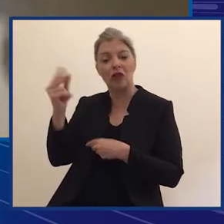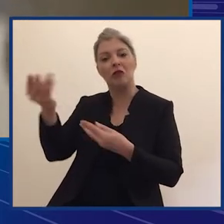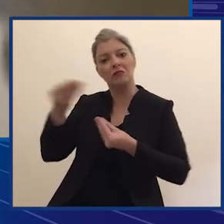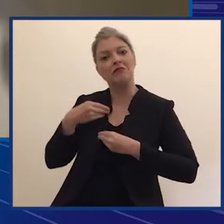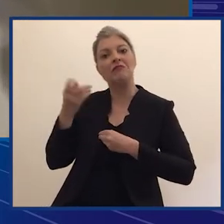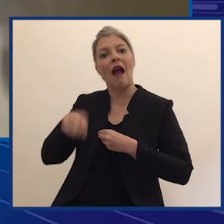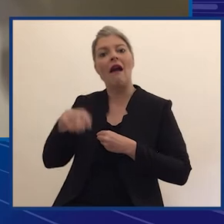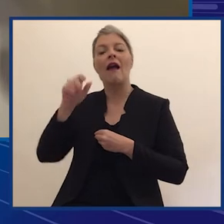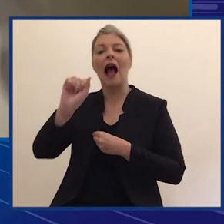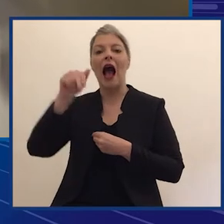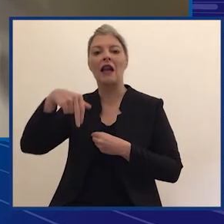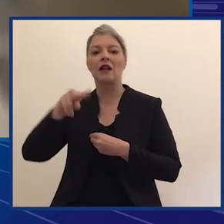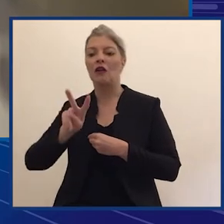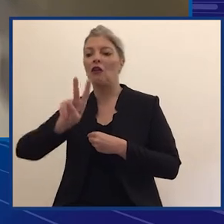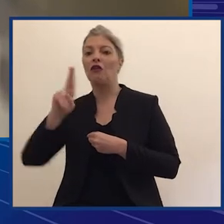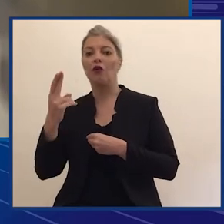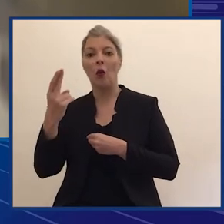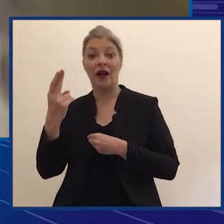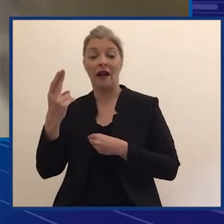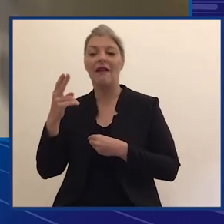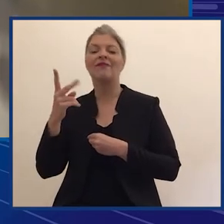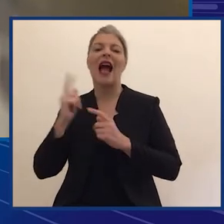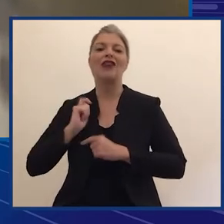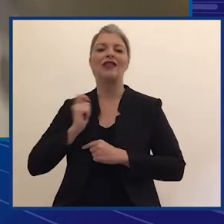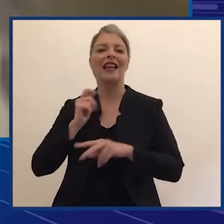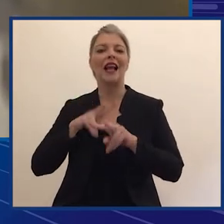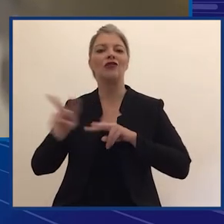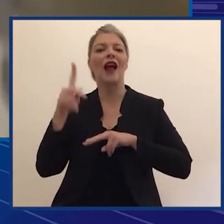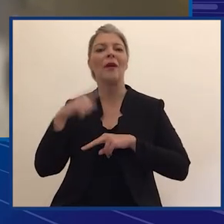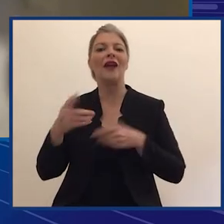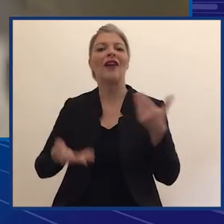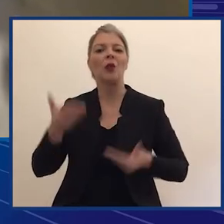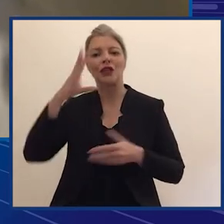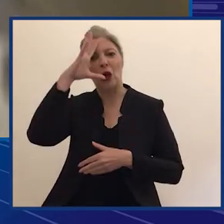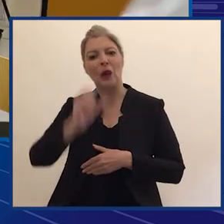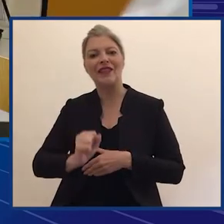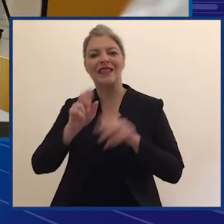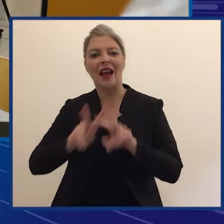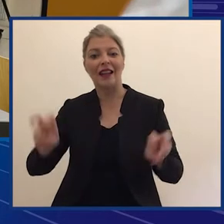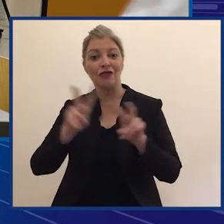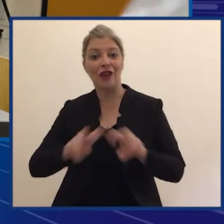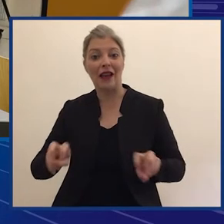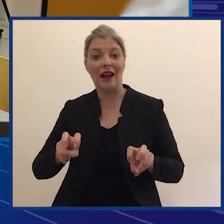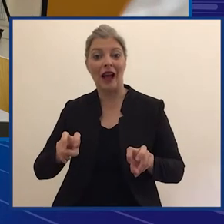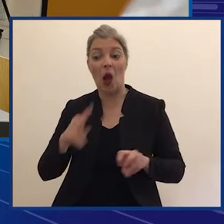dall'ANVUR, l'Agenzia Nazionale per la Valutazione Universitaria della Ricerca, che nella scorsa tornata ha